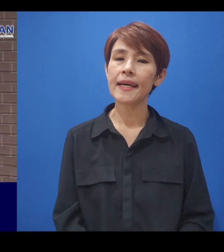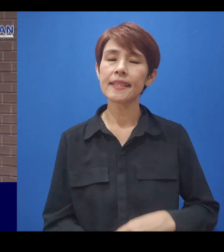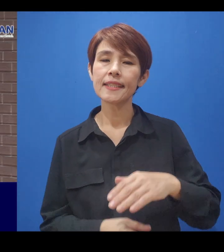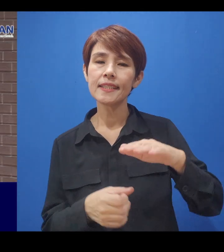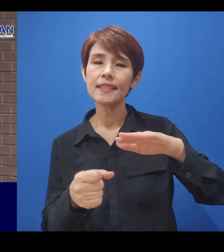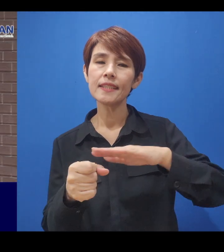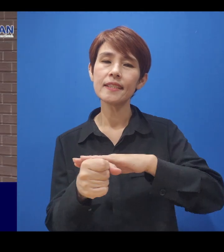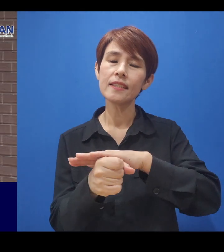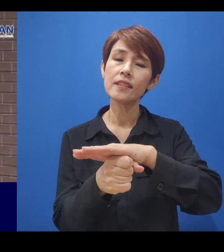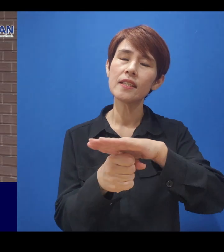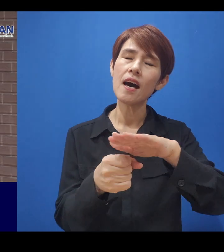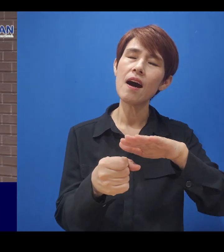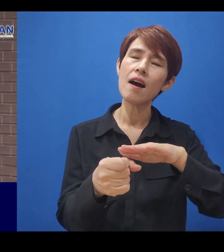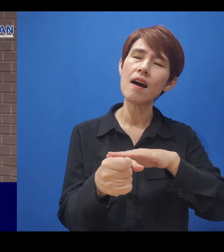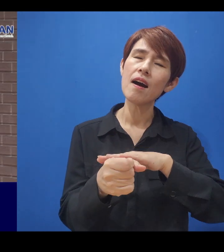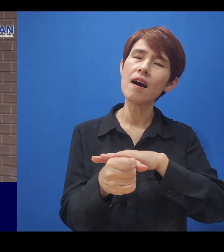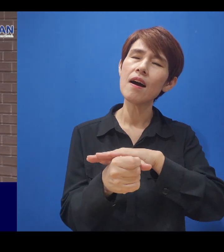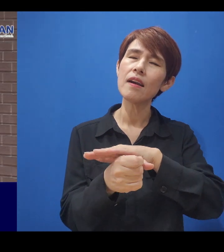그